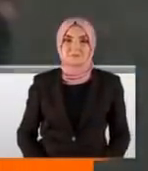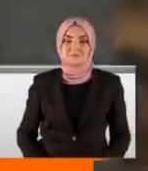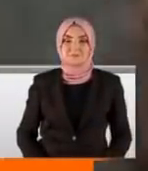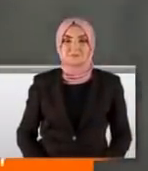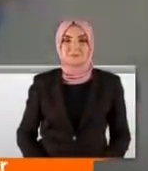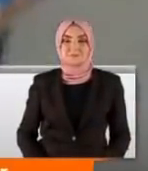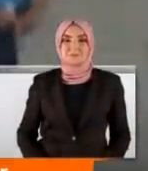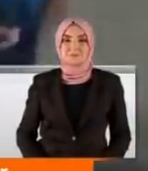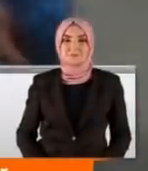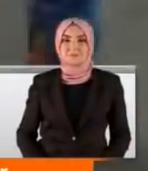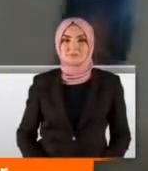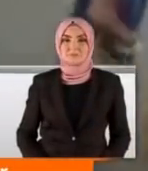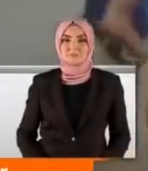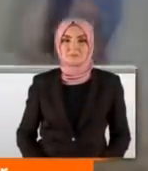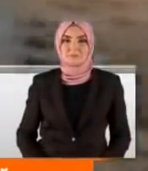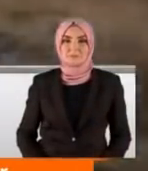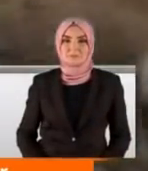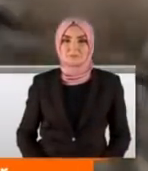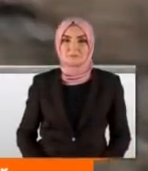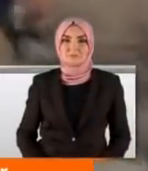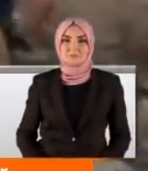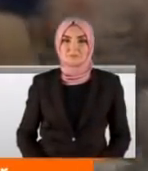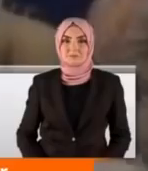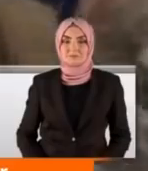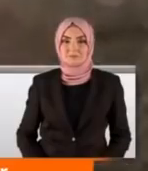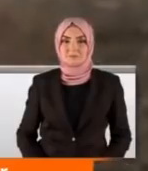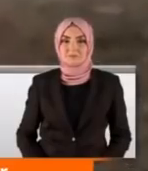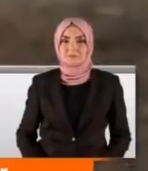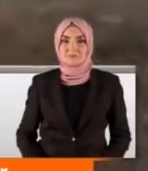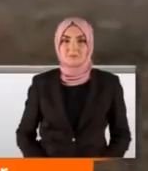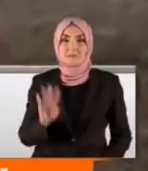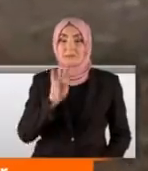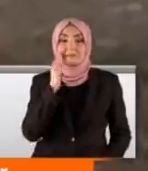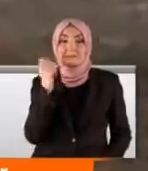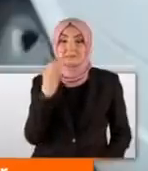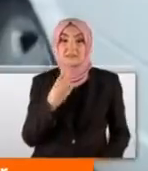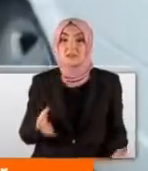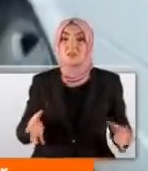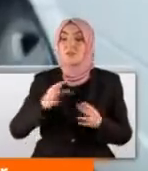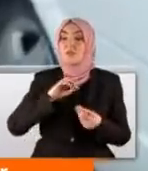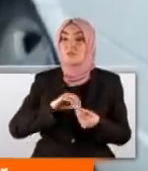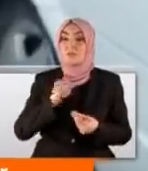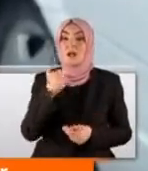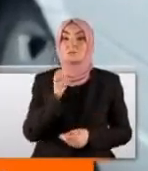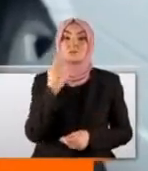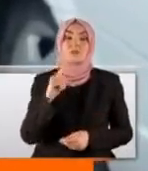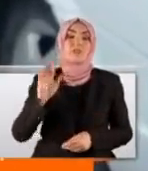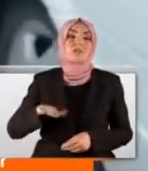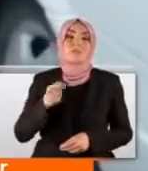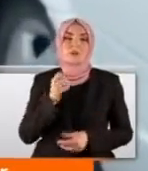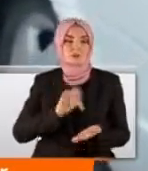Gel buraya, gel! Gel! Gel buraya! 40 kişiye toplamda 60 bin lira para cezası